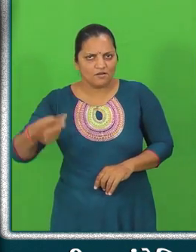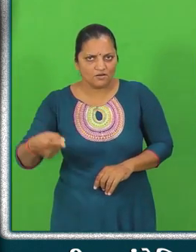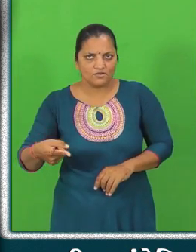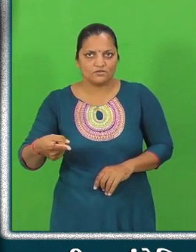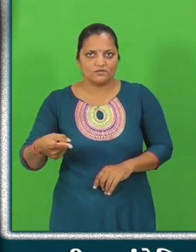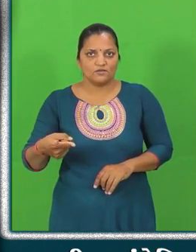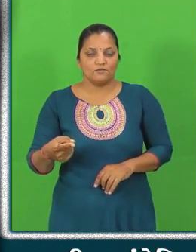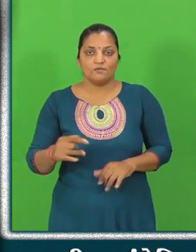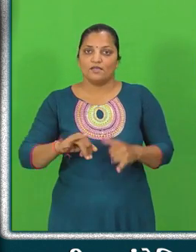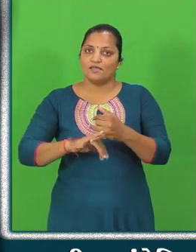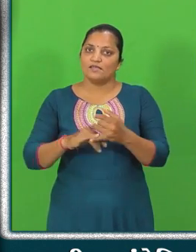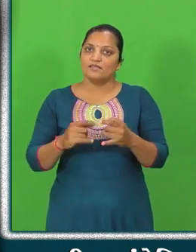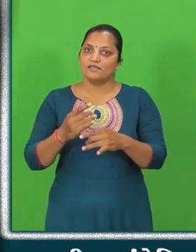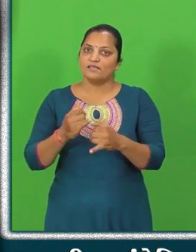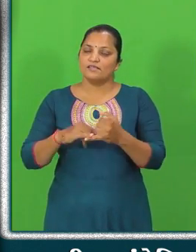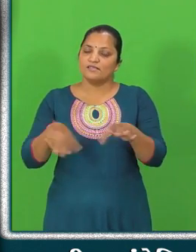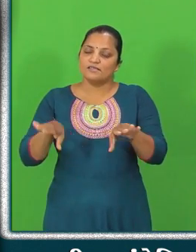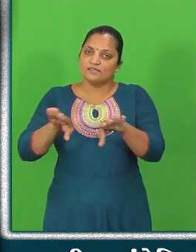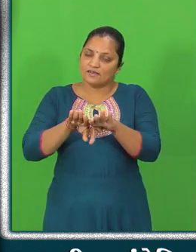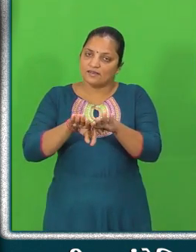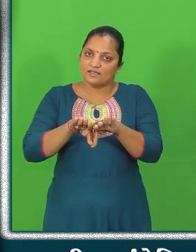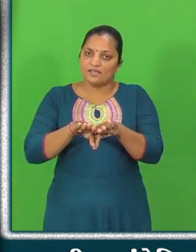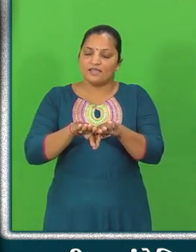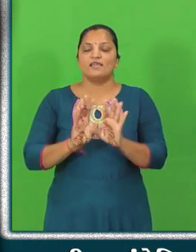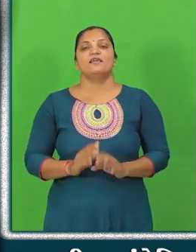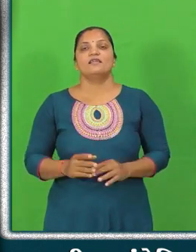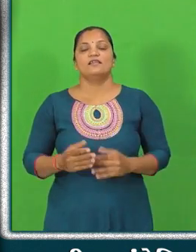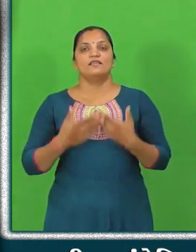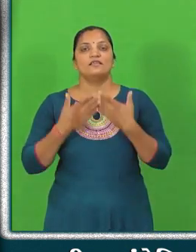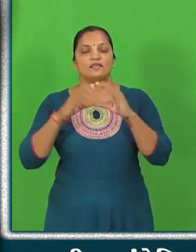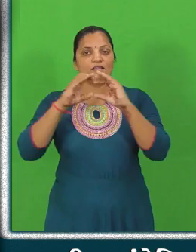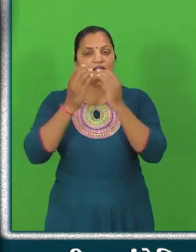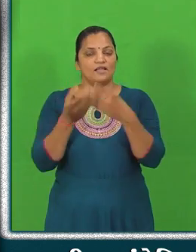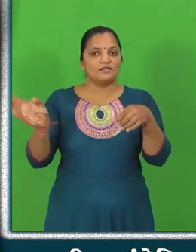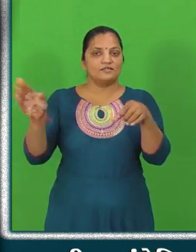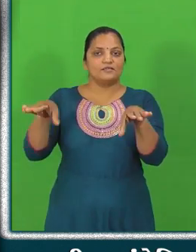ભી સન્ડે હૈ, ઇસલિયે ક્લાસ બંધ હૈ. ધન્યવાદ.